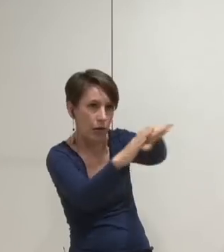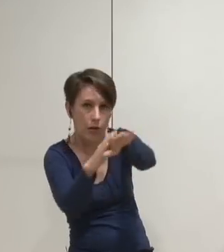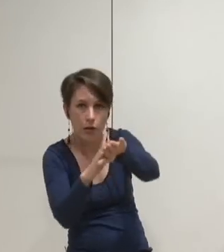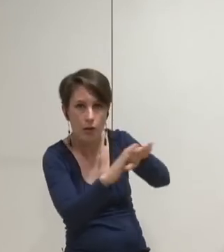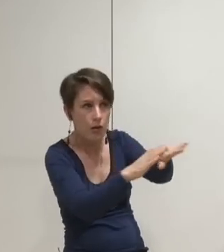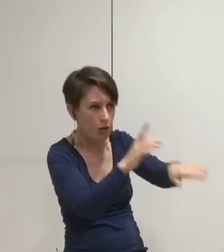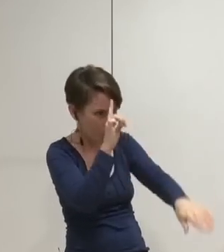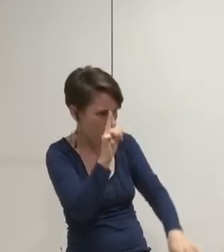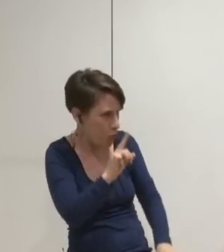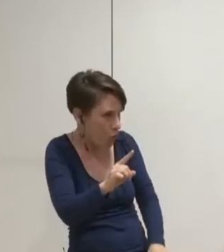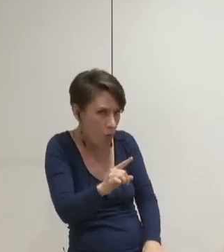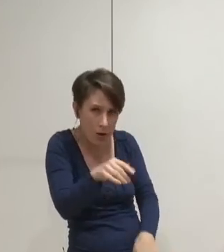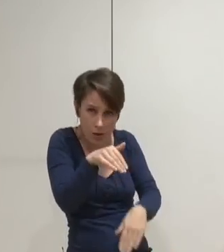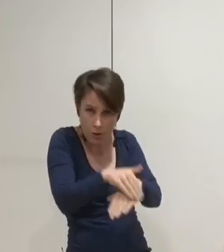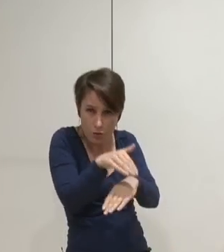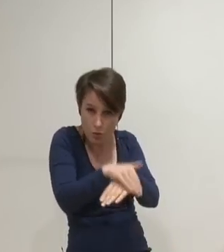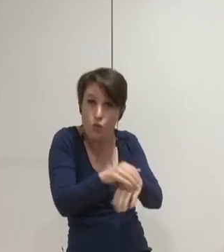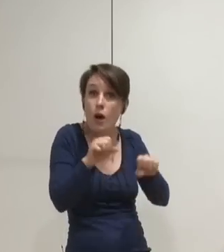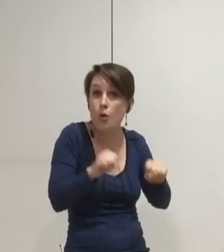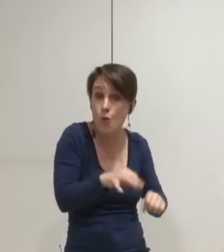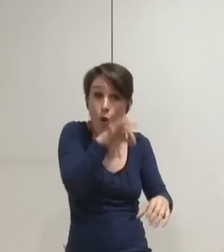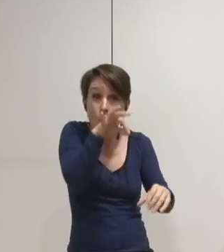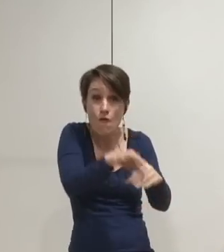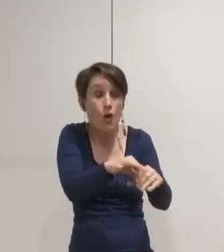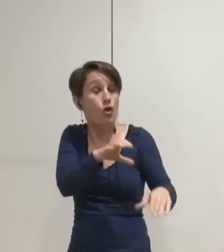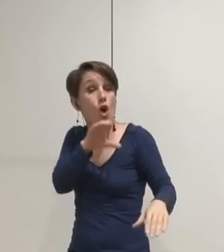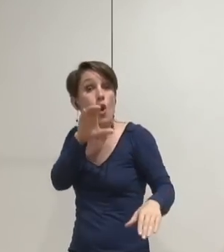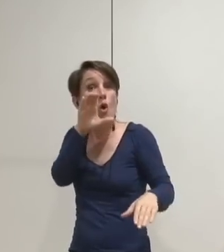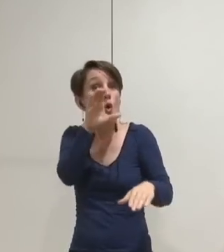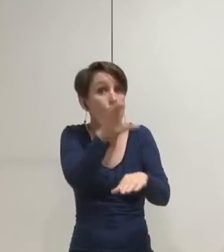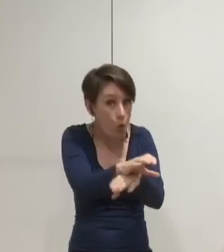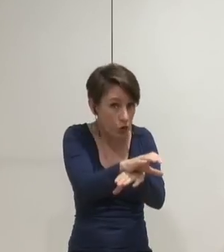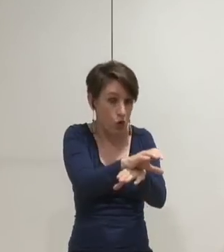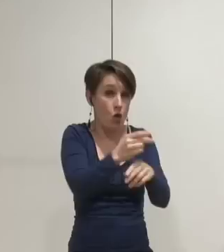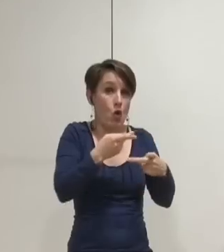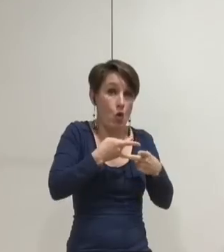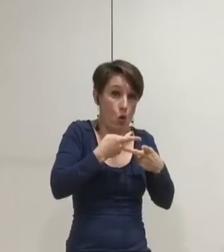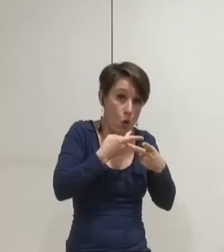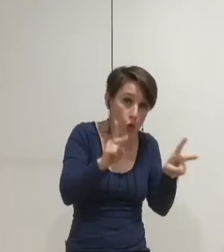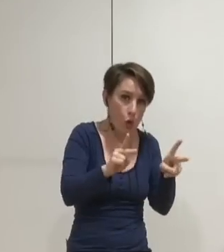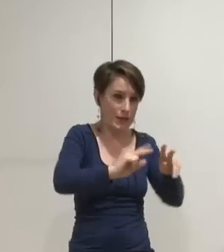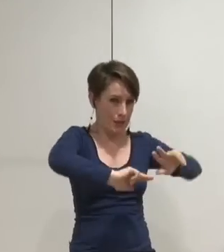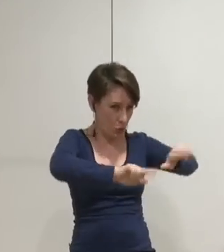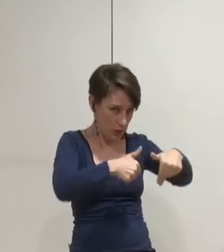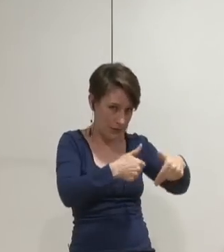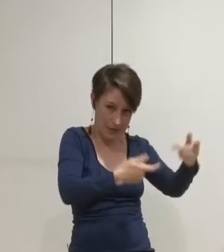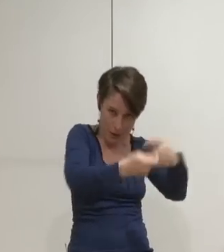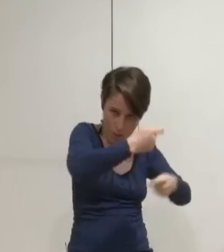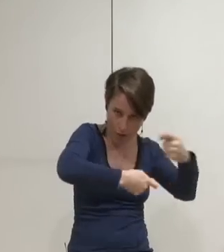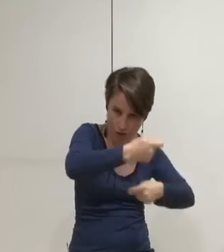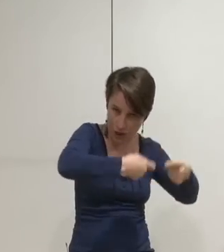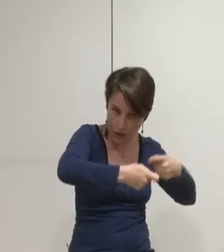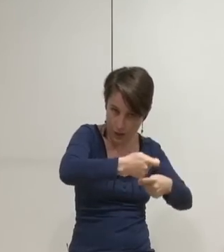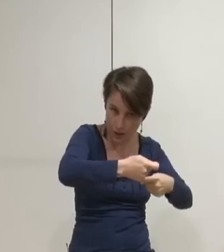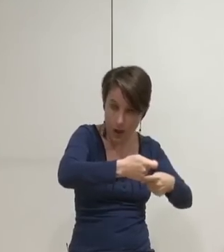ce soir voter le refus de l'autorisation au maire de signer le marché ce qui